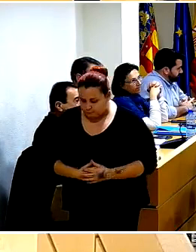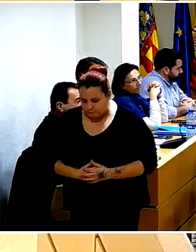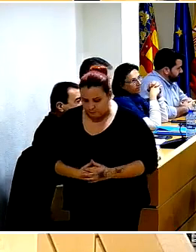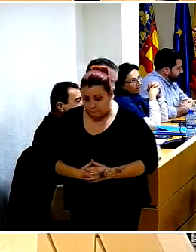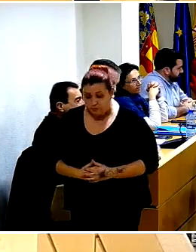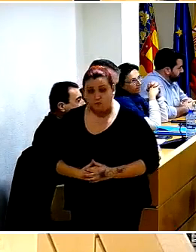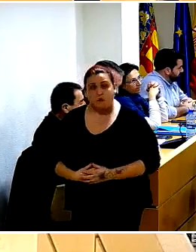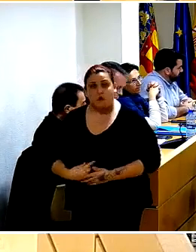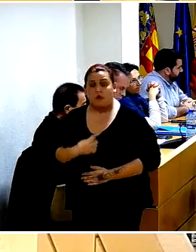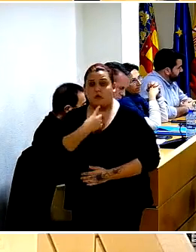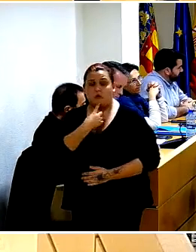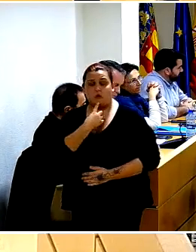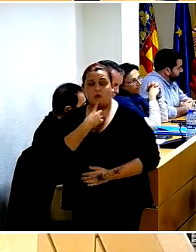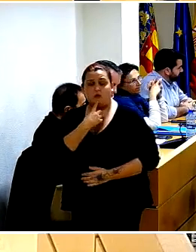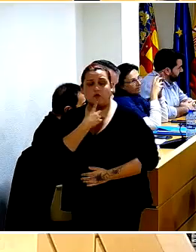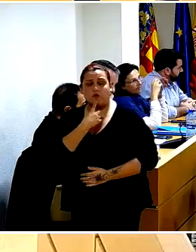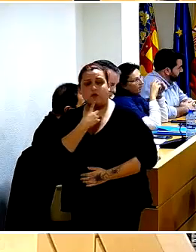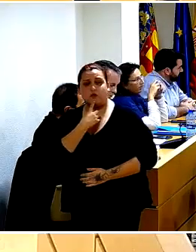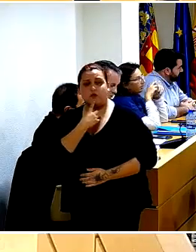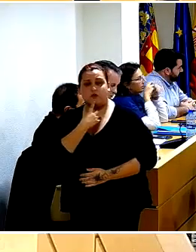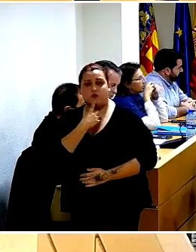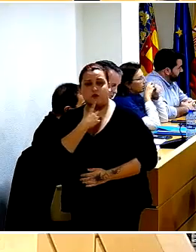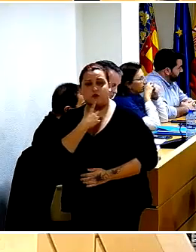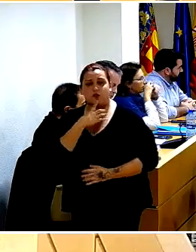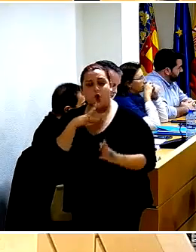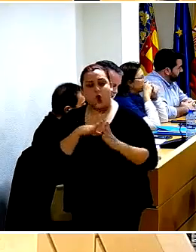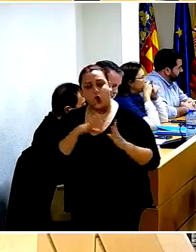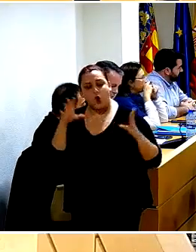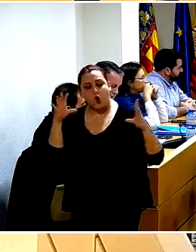hem de dir és que hem